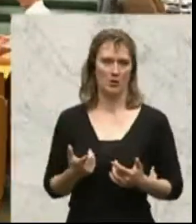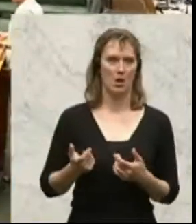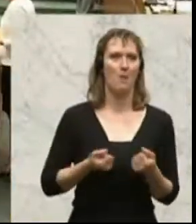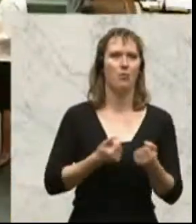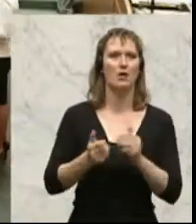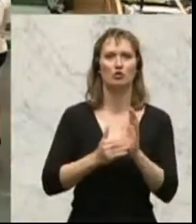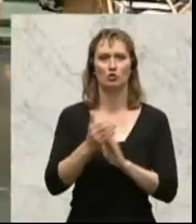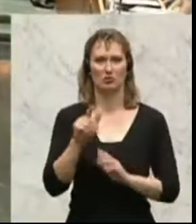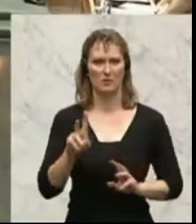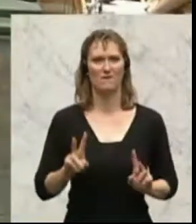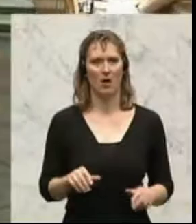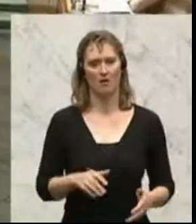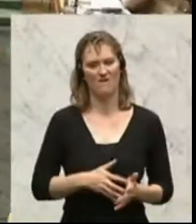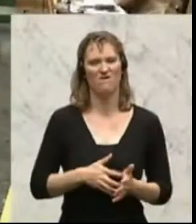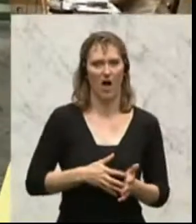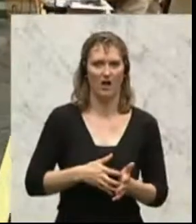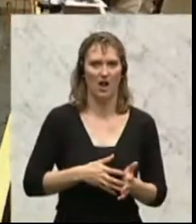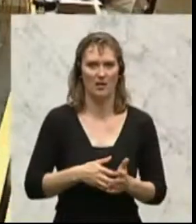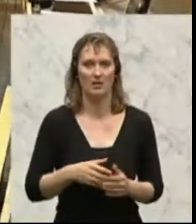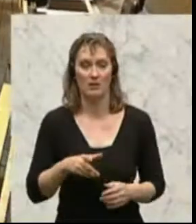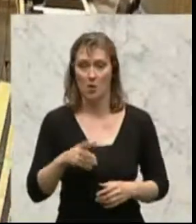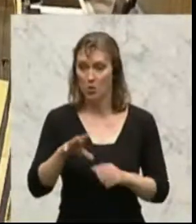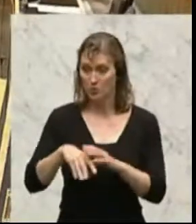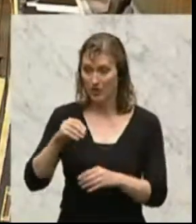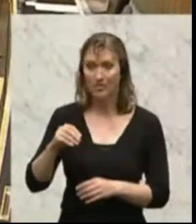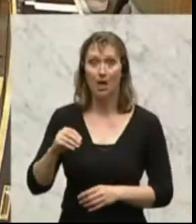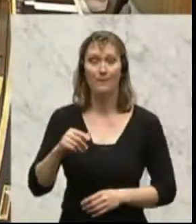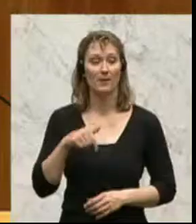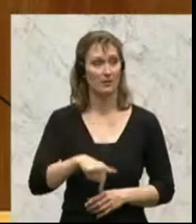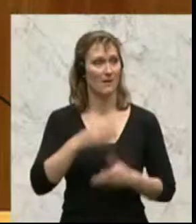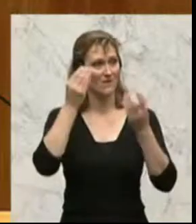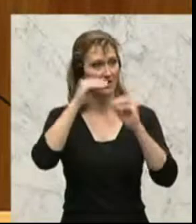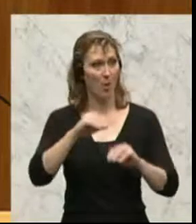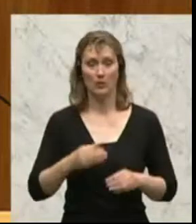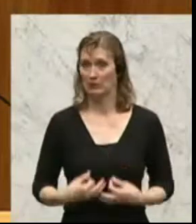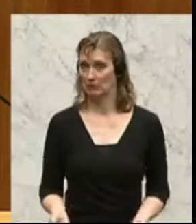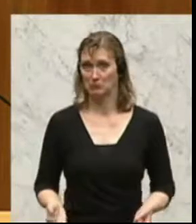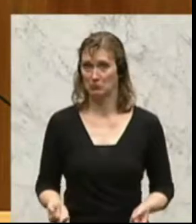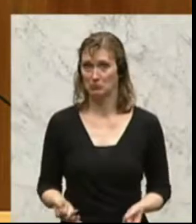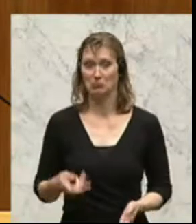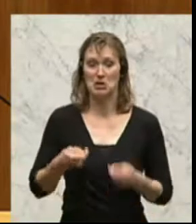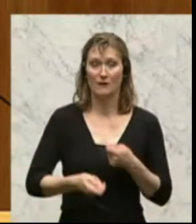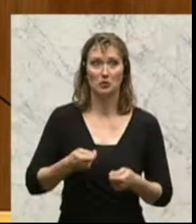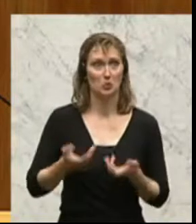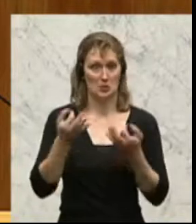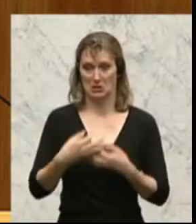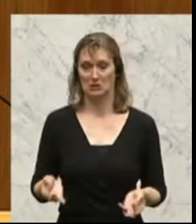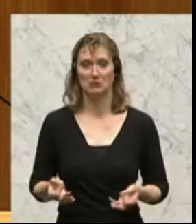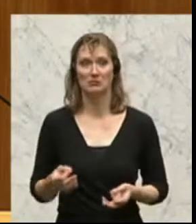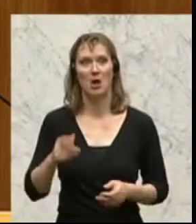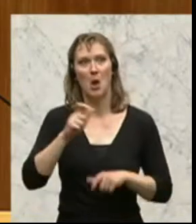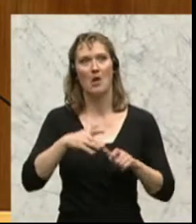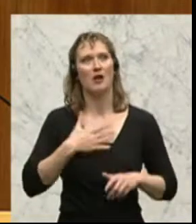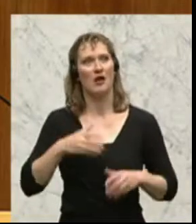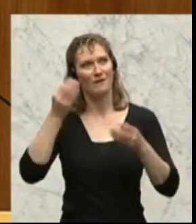gehörig wackelt. Den Unternehmen fehlt das Vertrauen, in unserem Land zu investieren, und den Leuten fehlt das Vertrauen, um mehr zu